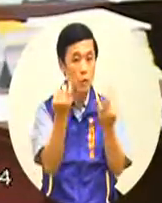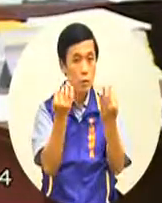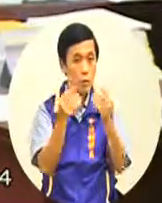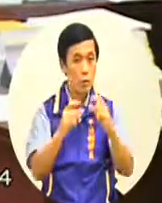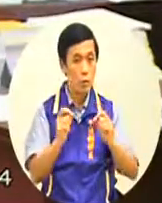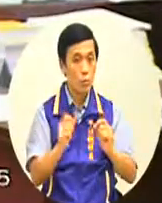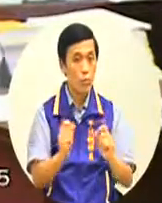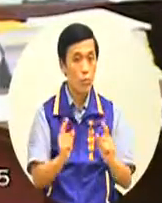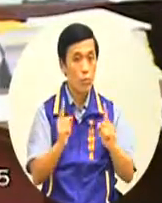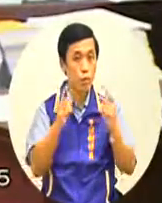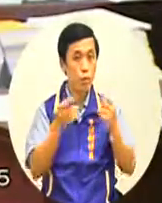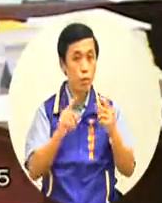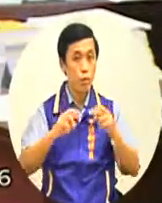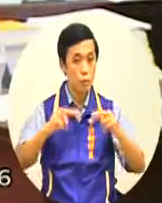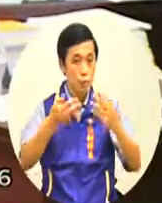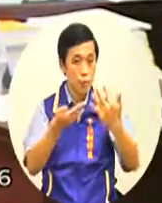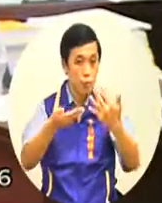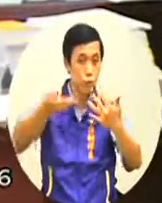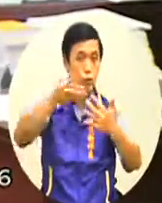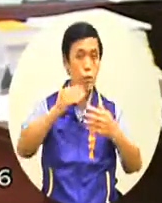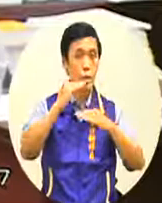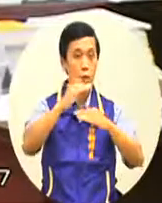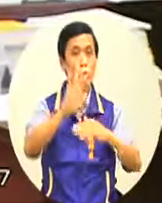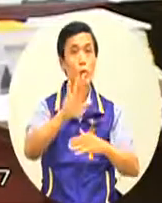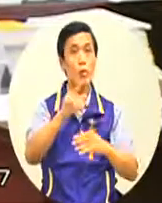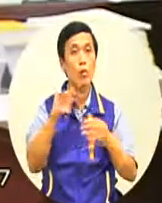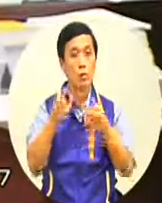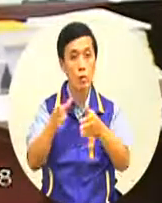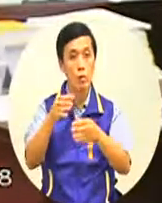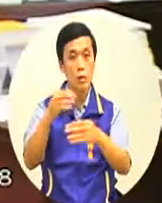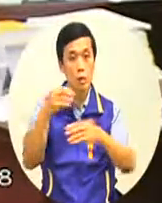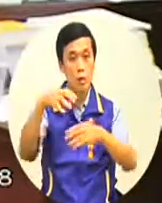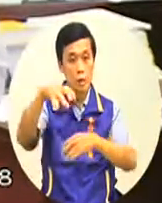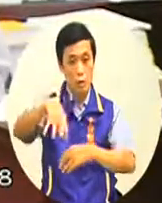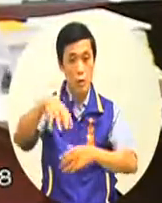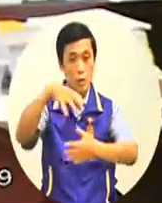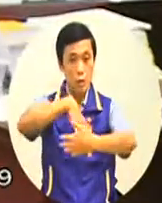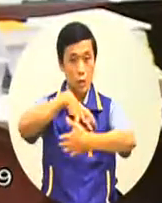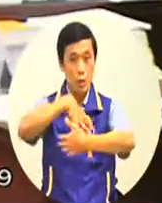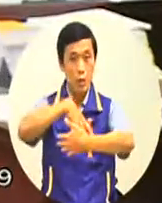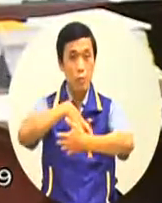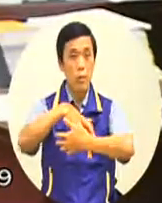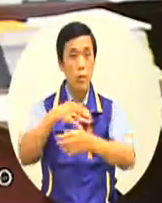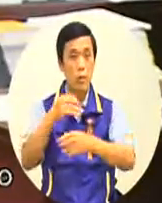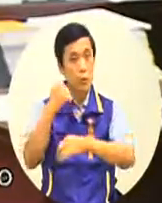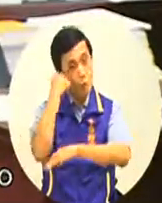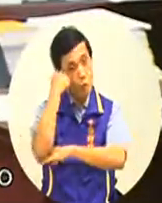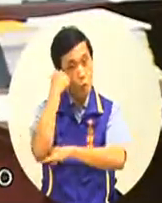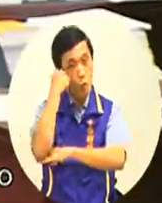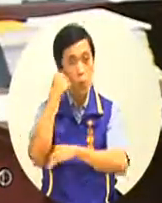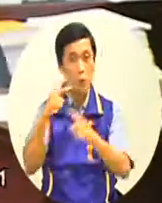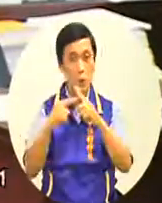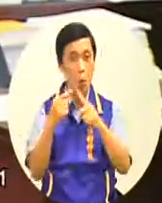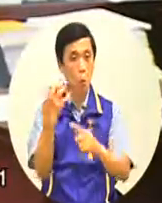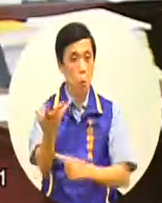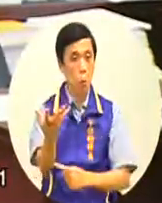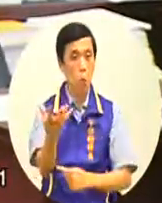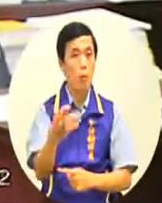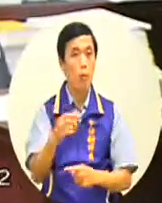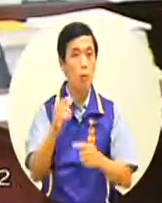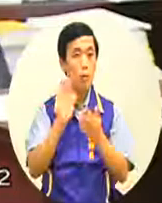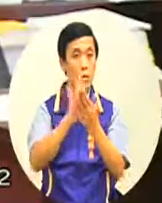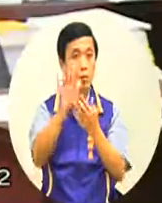有限，能够提供的服务的能量，居住在这些机构室里面的人数其实就是这么多。所以未来的长